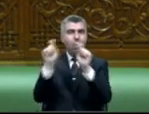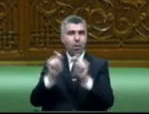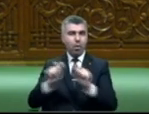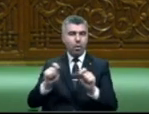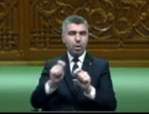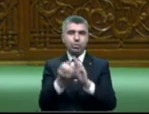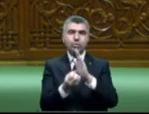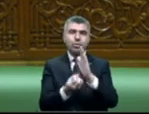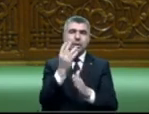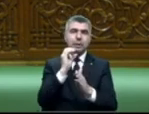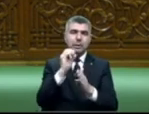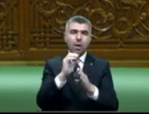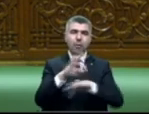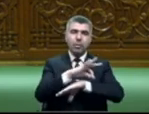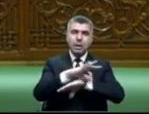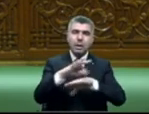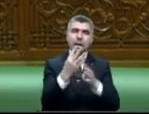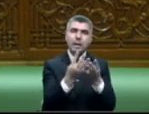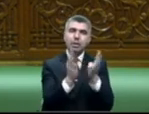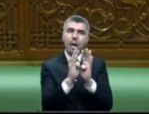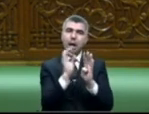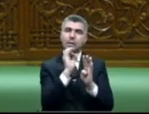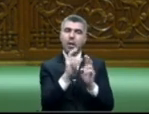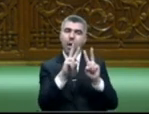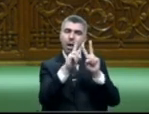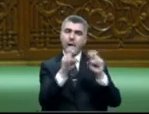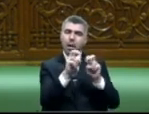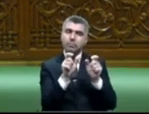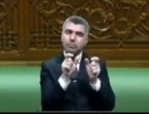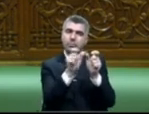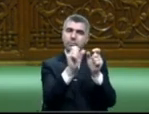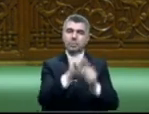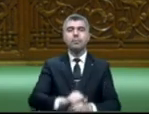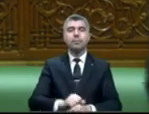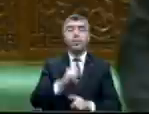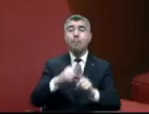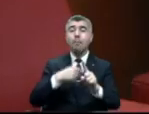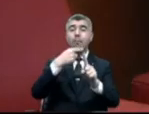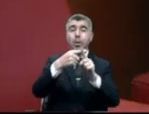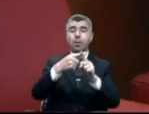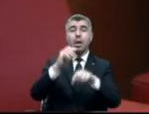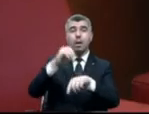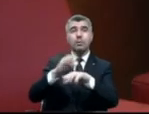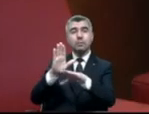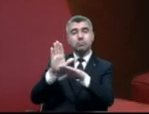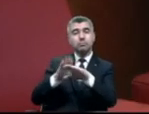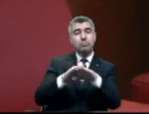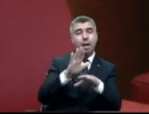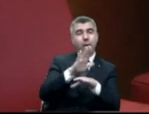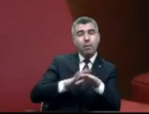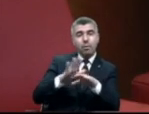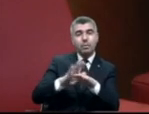وإنشاء هيئة تقنين تضمن مصداقية التكاليف وجودة الفاعلين. بالإضافة إلى ذلك فإننا ندعو إلى تحرير الإمكانات